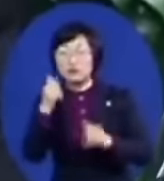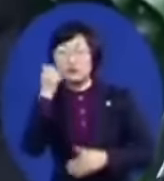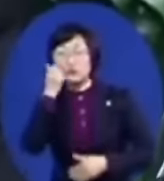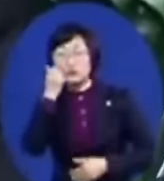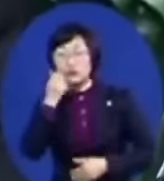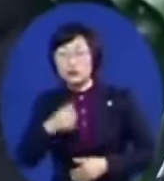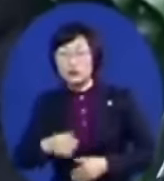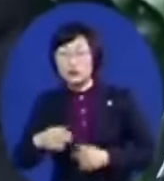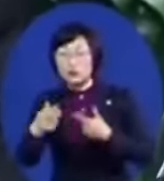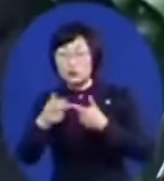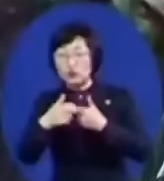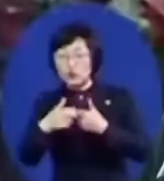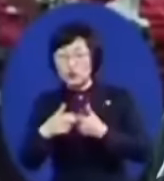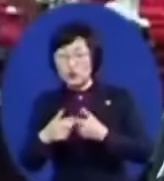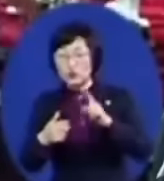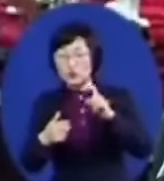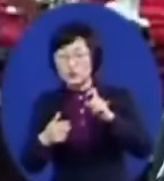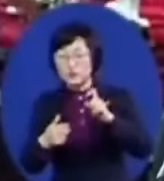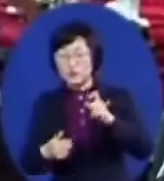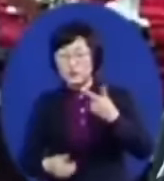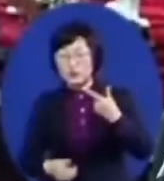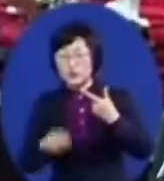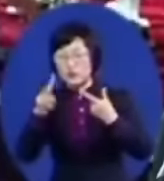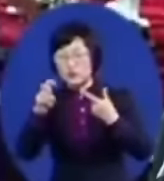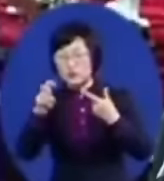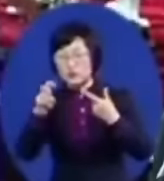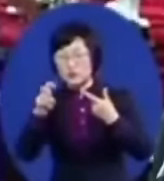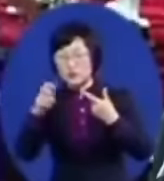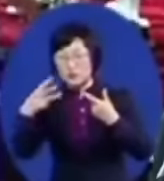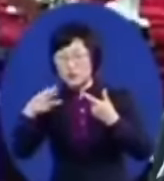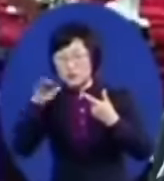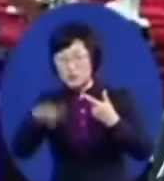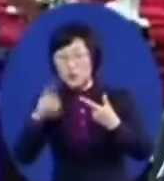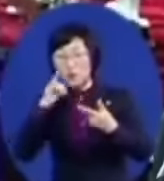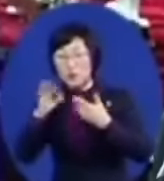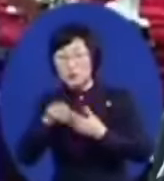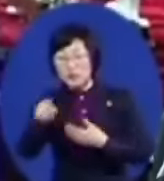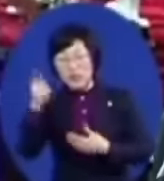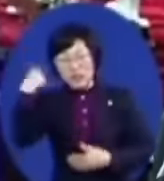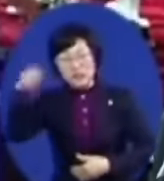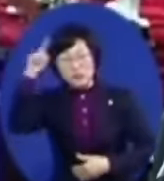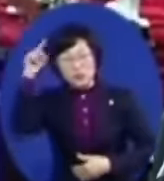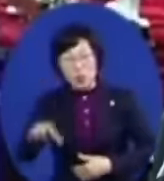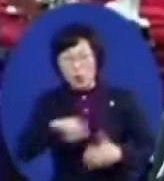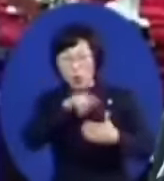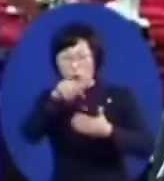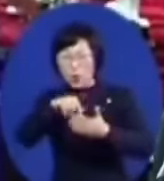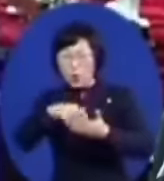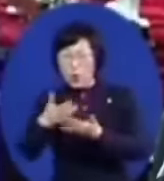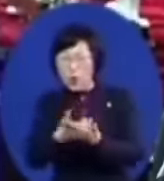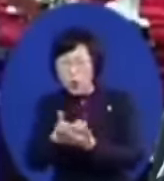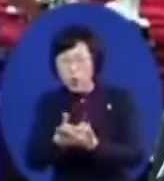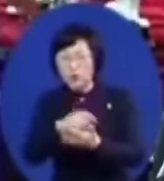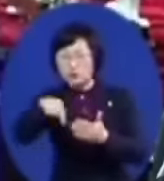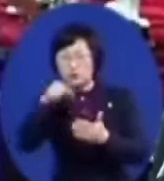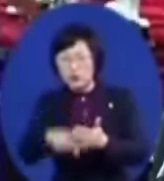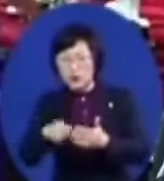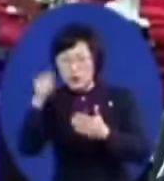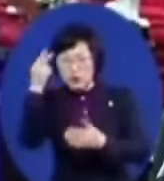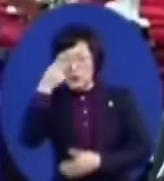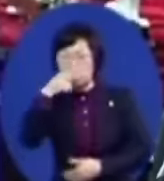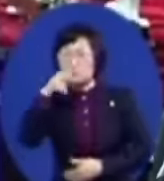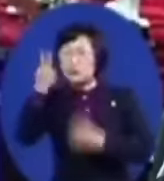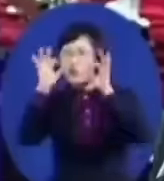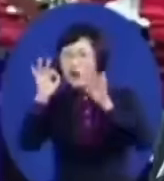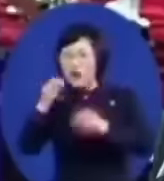누가복음 16장 23절로 24절에 그가 음부에서 그 부자가 음부에서 고통 중에 눈을 들어 멀리 아브라함과 그의